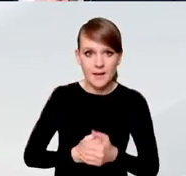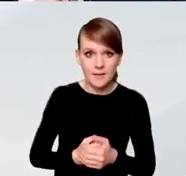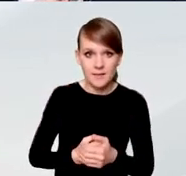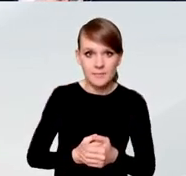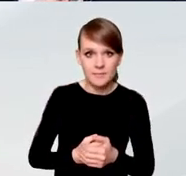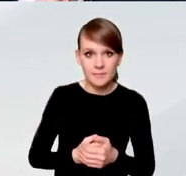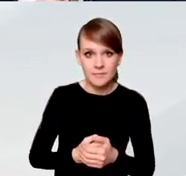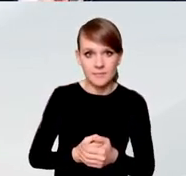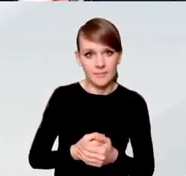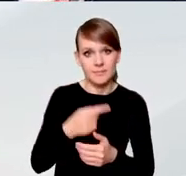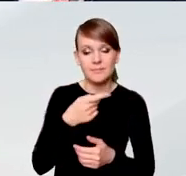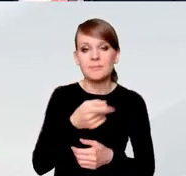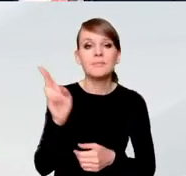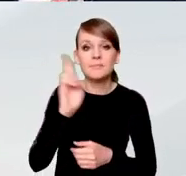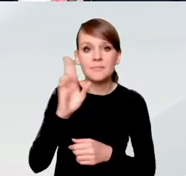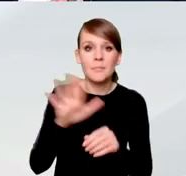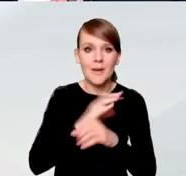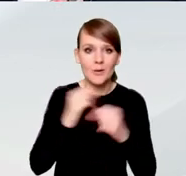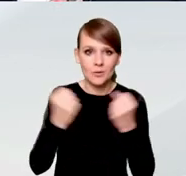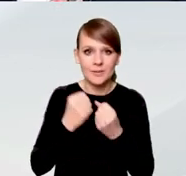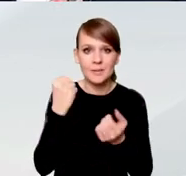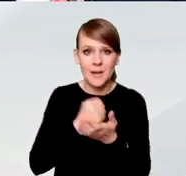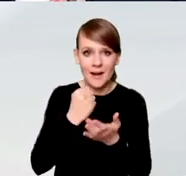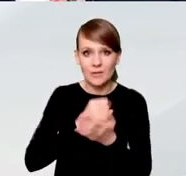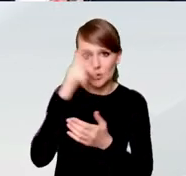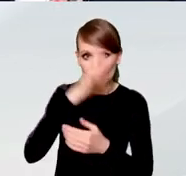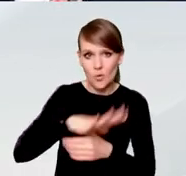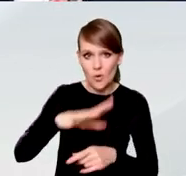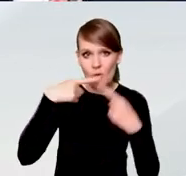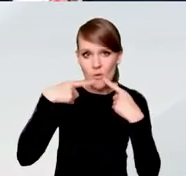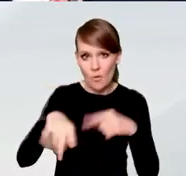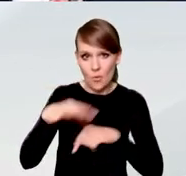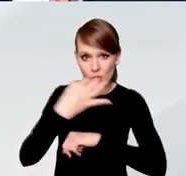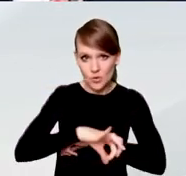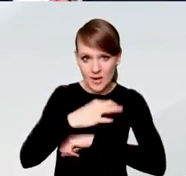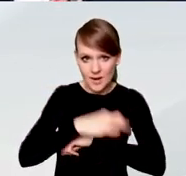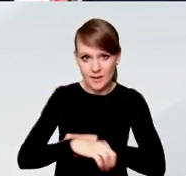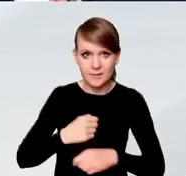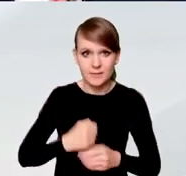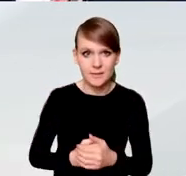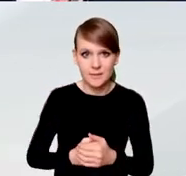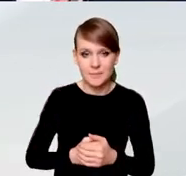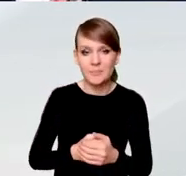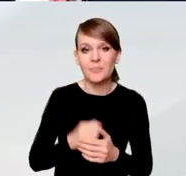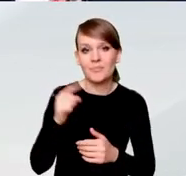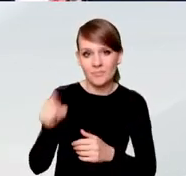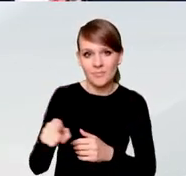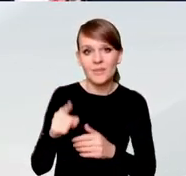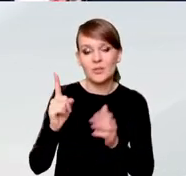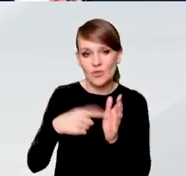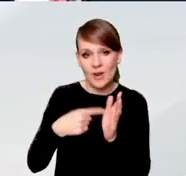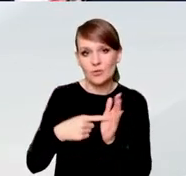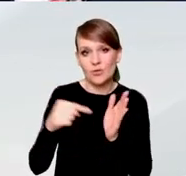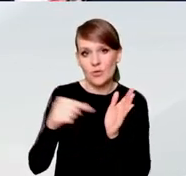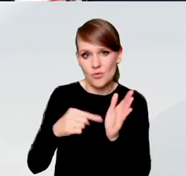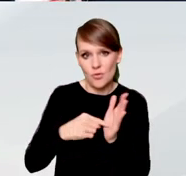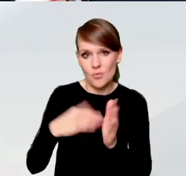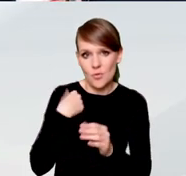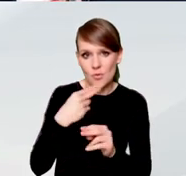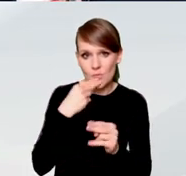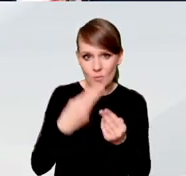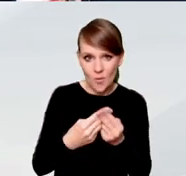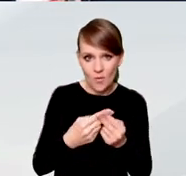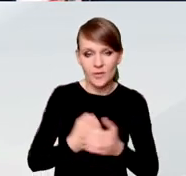osobami są pełnomocnicy do spraw społecznej odpowiedzialności uczelni. Najczęściej taka odpowiedź padała. Są